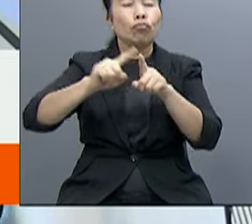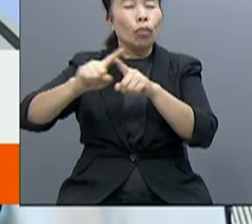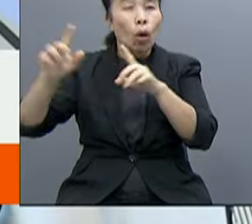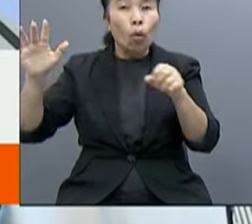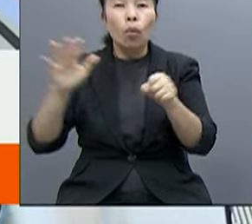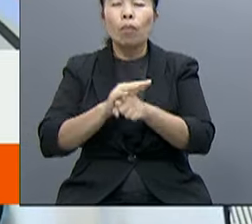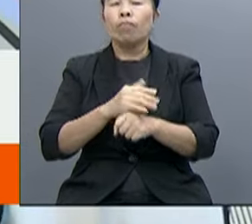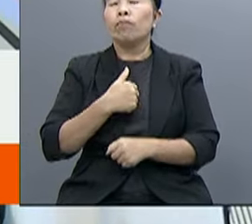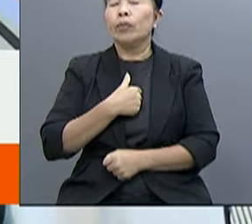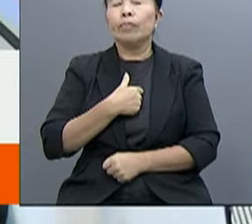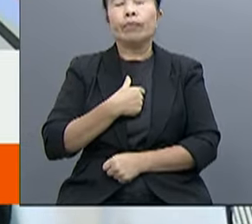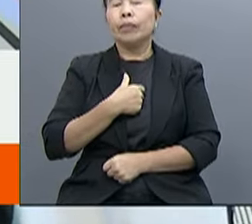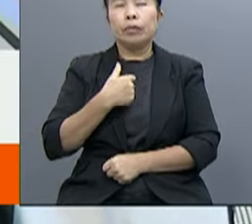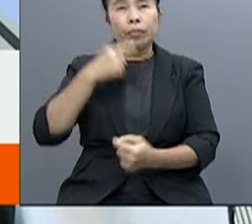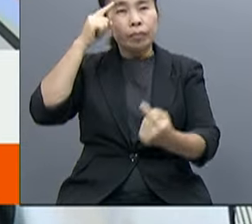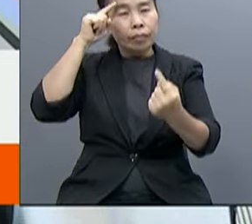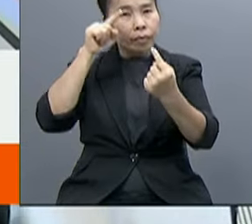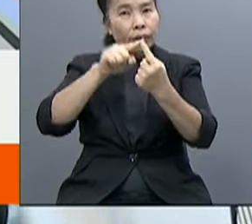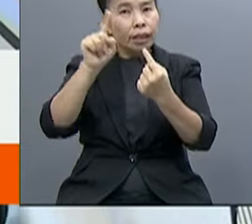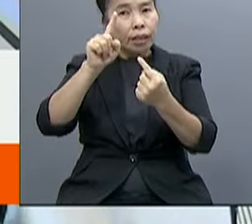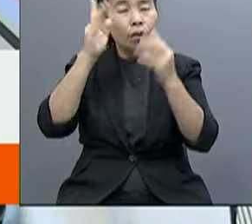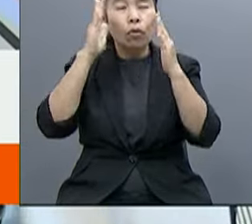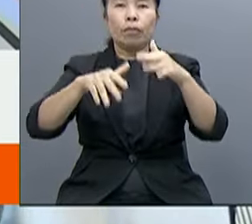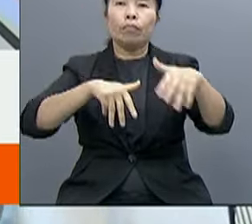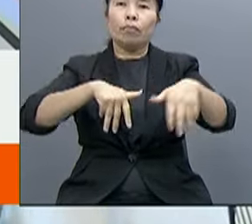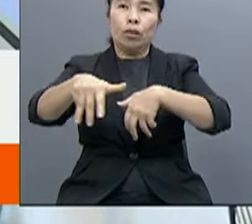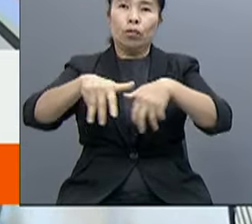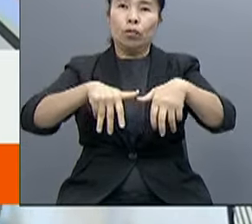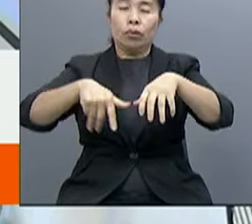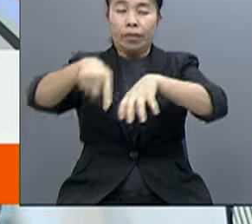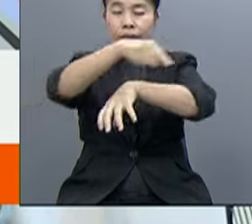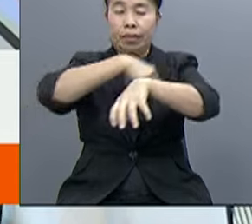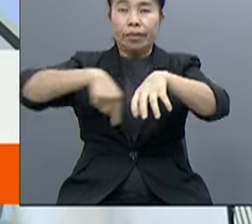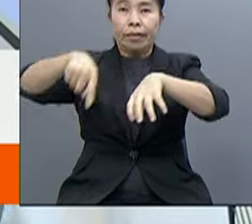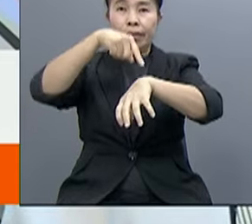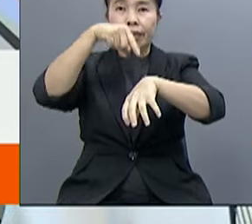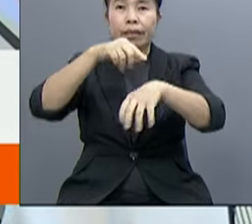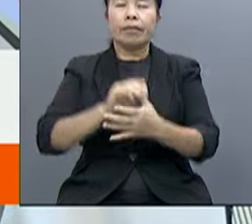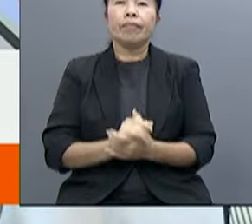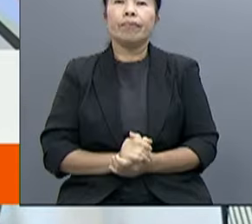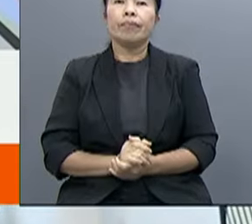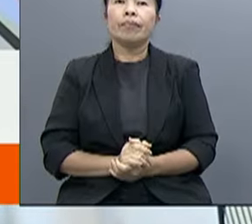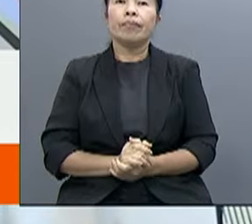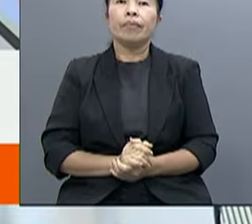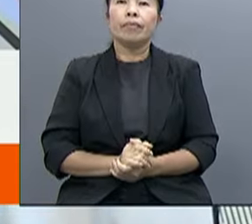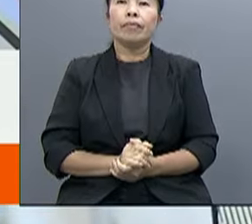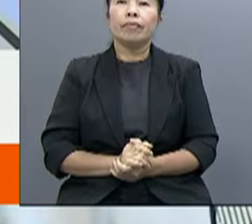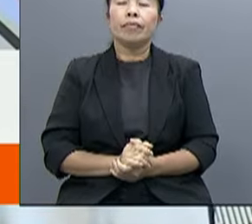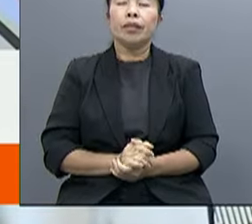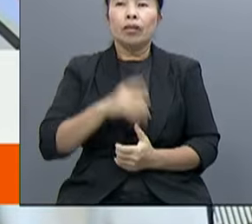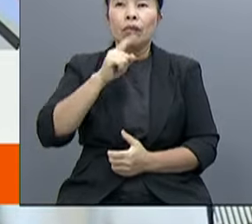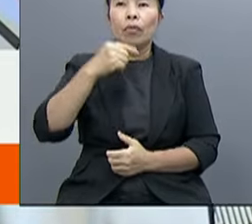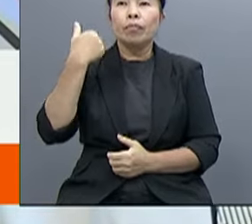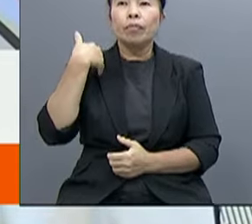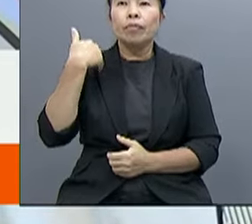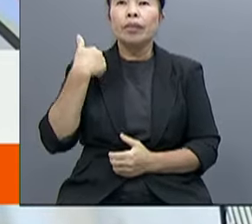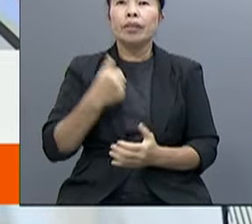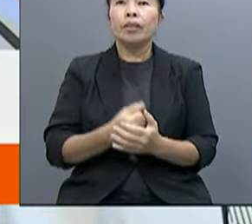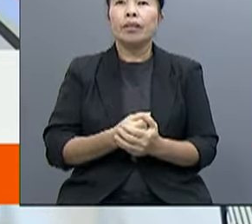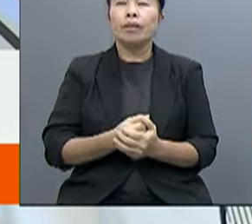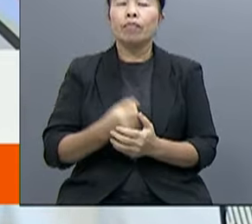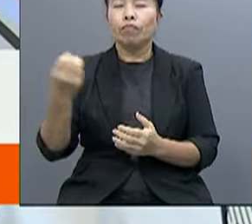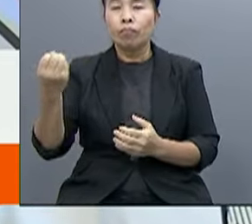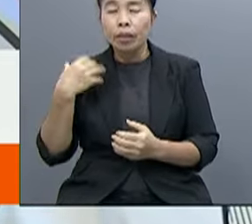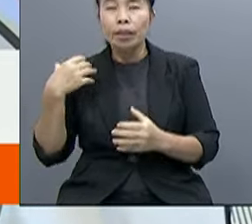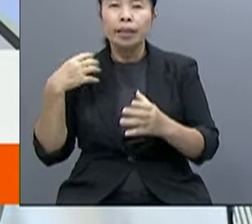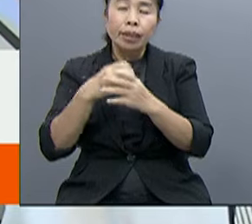องไปที่พี่น้องประชาชนที่อยู่รอบบริเวณที่เราจัดงานเนี่ยนะครับซึ่งเขามีผลิตภัณฑ์ต่างๆมีฝีมือมีอะไรต่าง